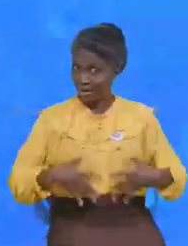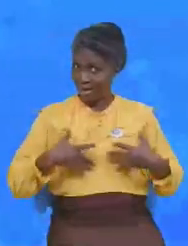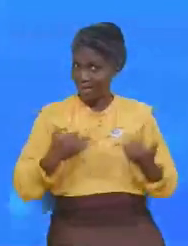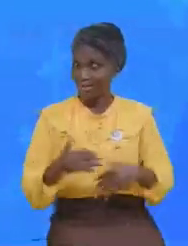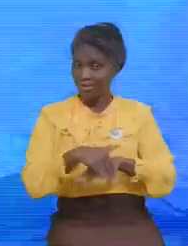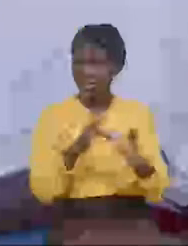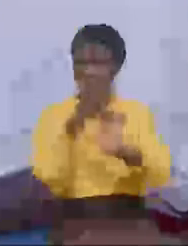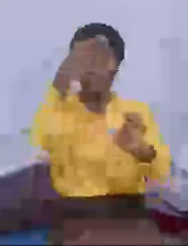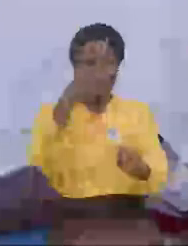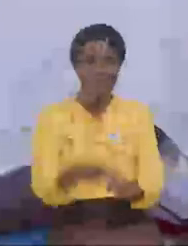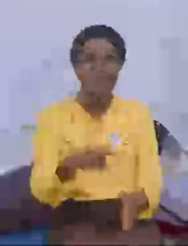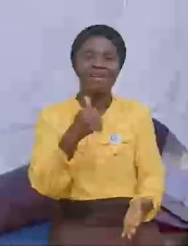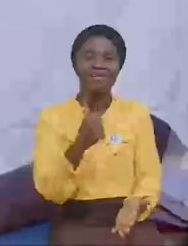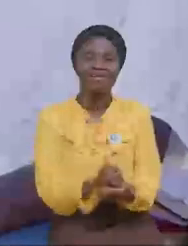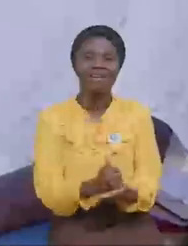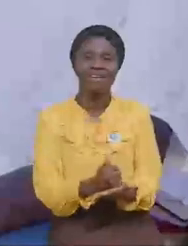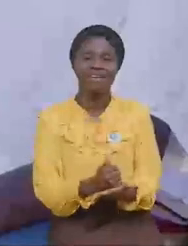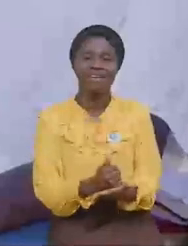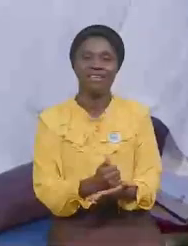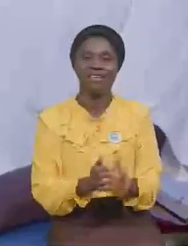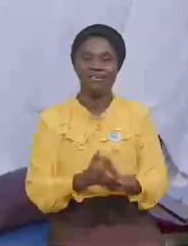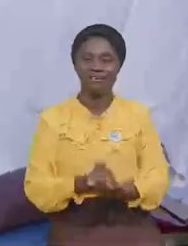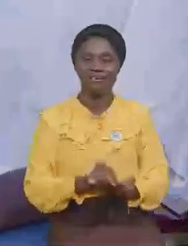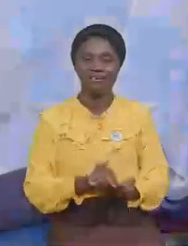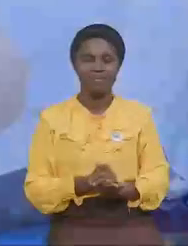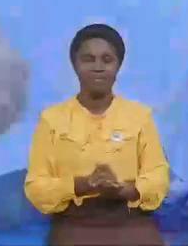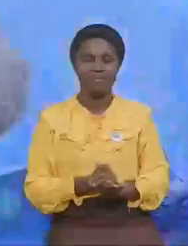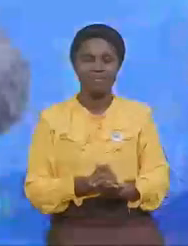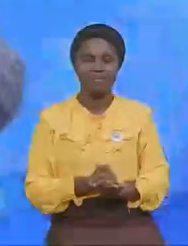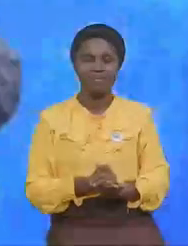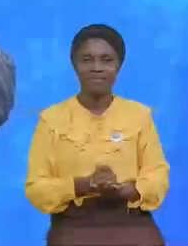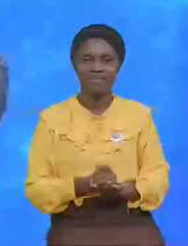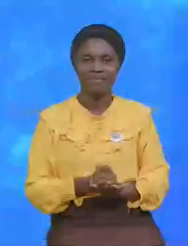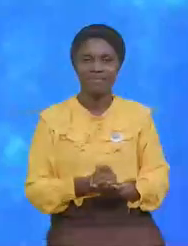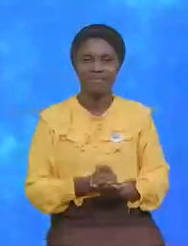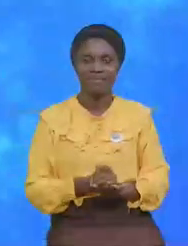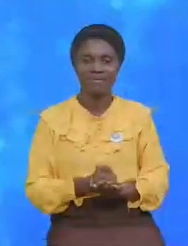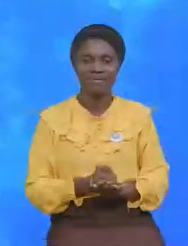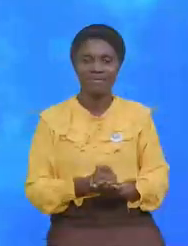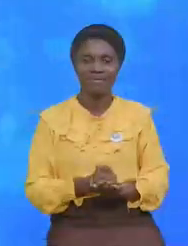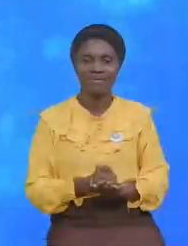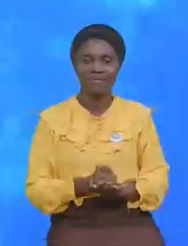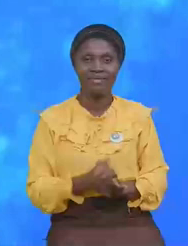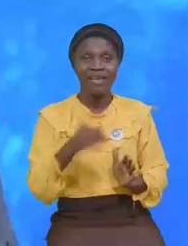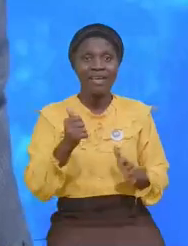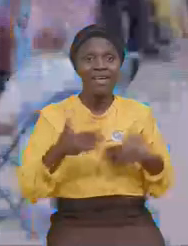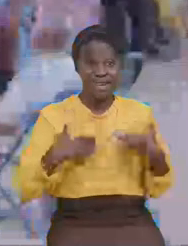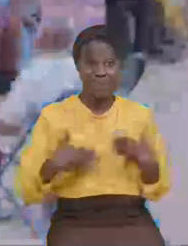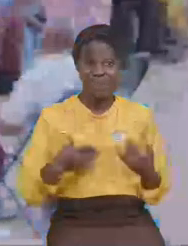Le jour heureux est venu dans ta vie ce jour au nom de Jésus-Christ.